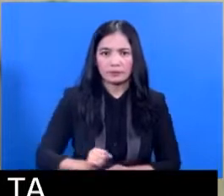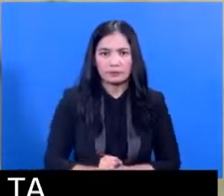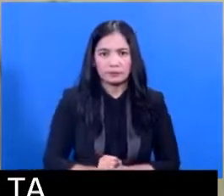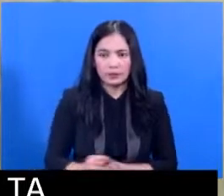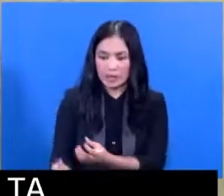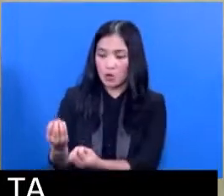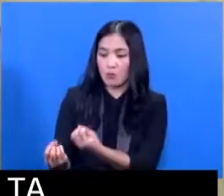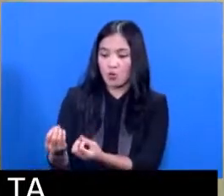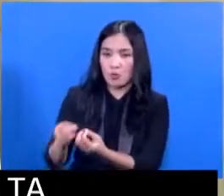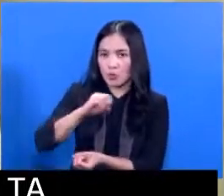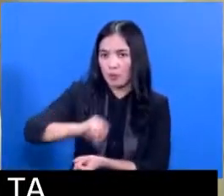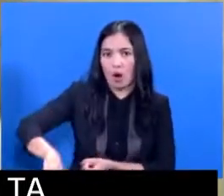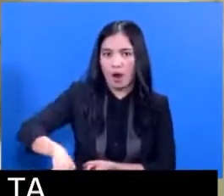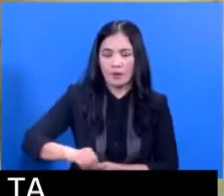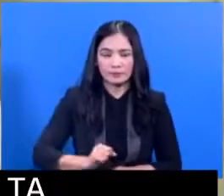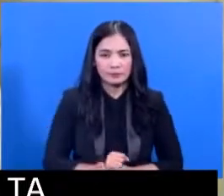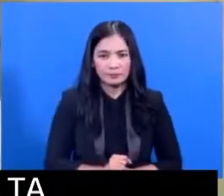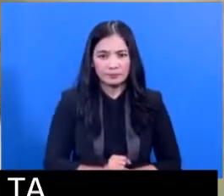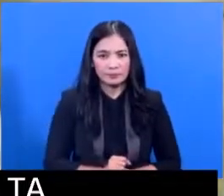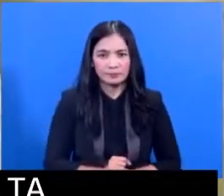ya bang? Semak-semak, ya kan.